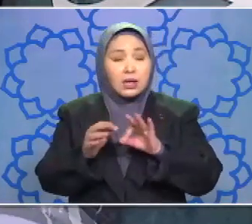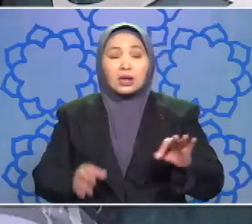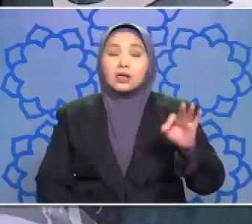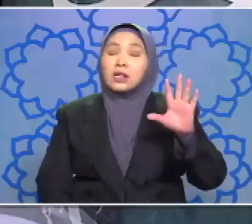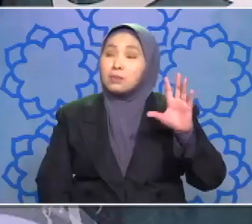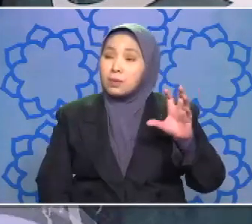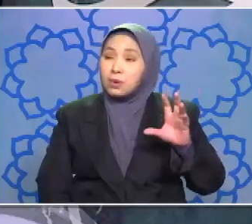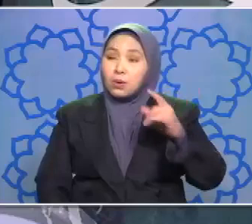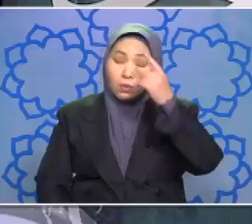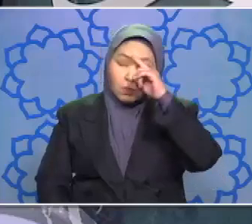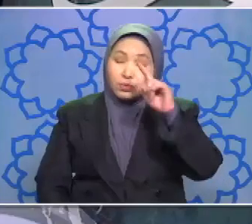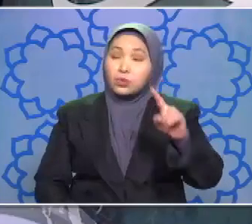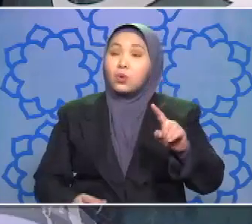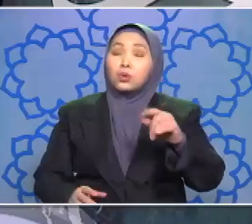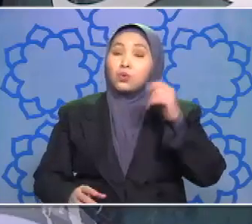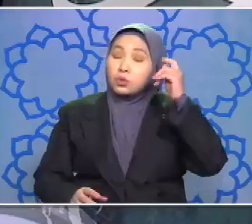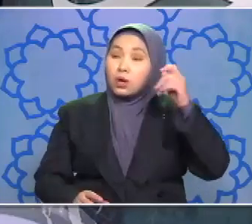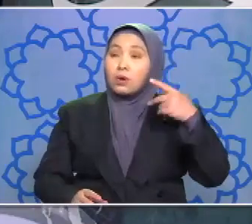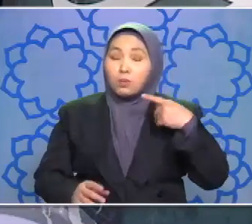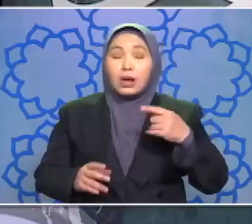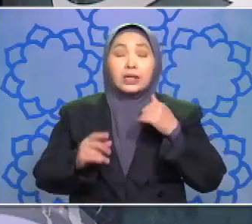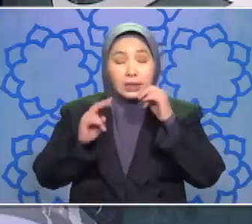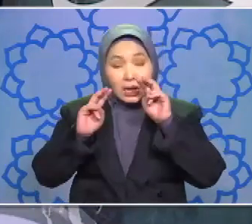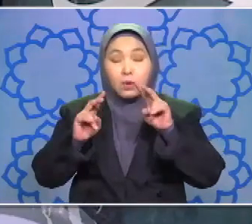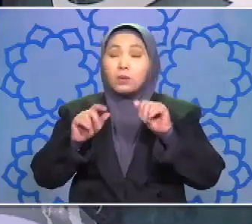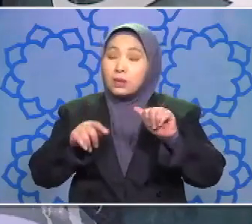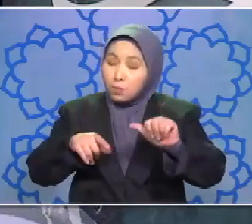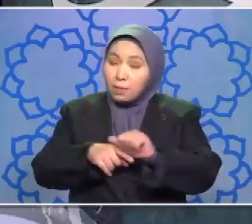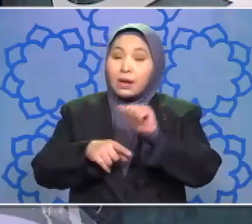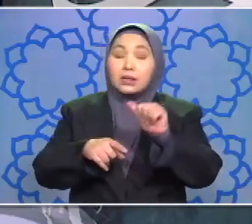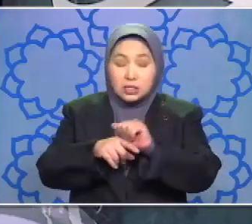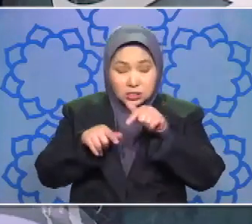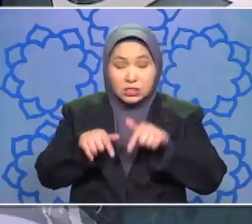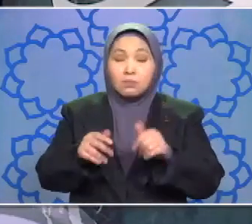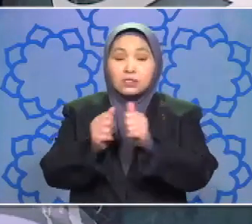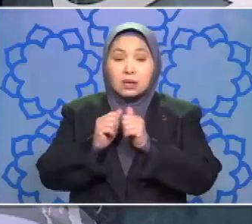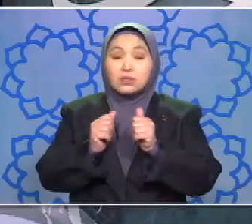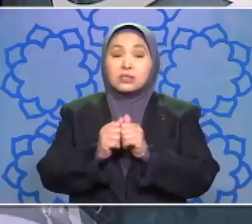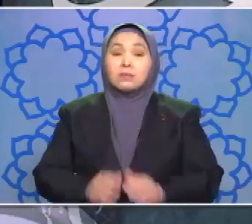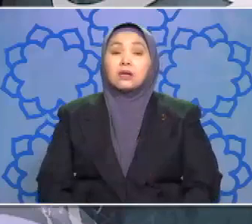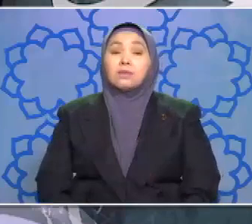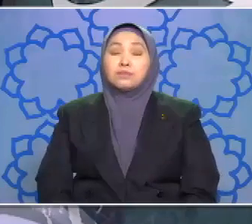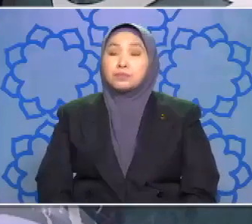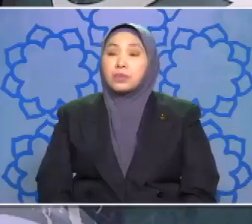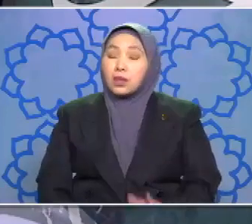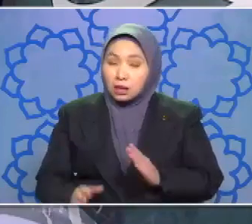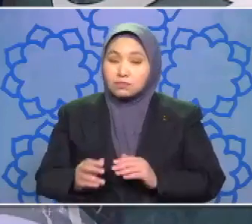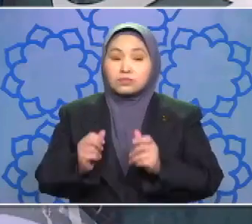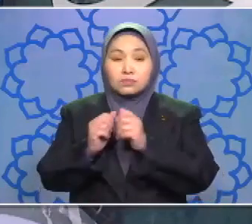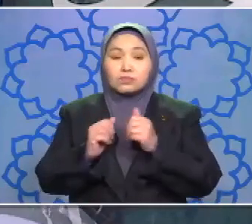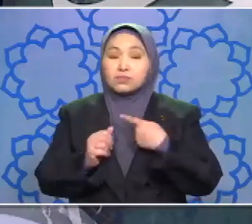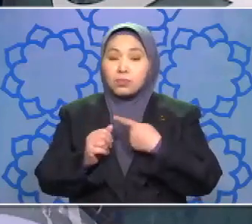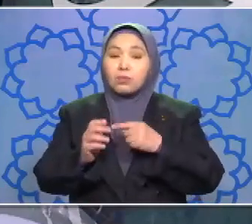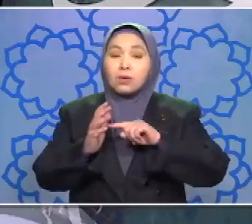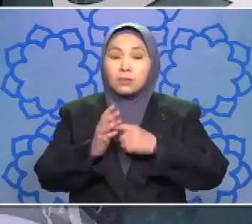bagi tuan-tuan dan puan-puan, kita ajaklah untuk kita praktik sama-sama sujud tilawah insya-Allah taala. Baik, kita mulakan terus bacaan kita